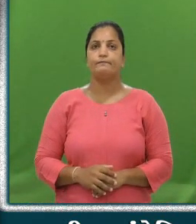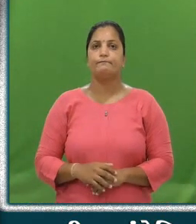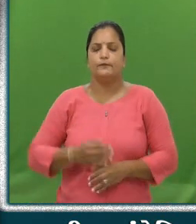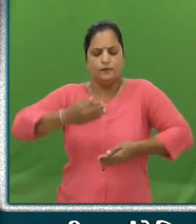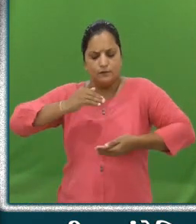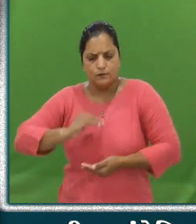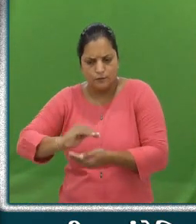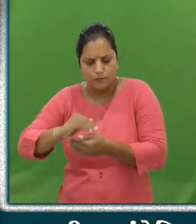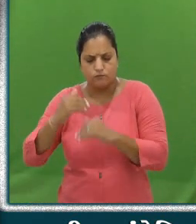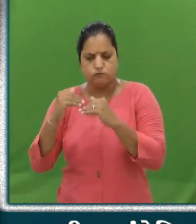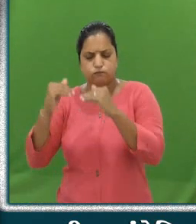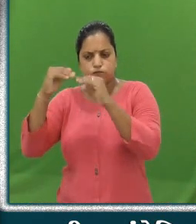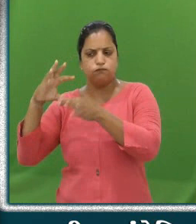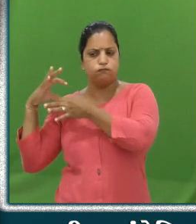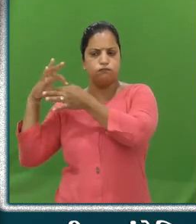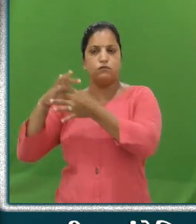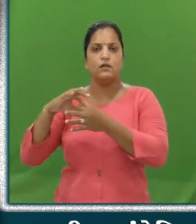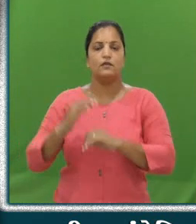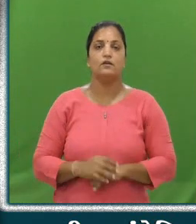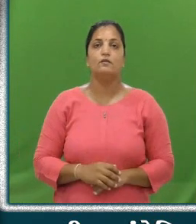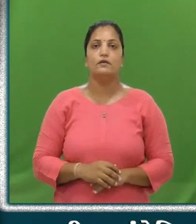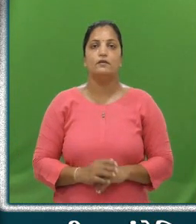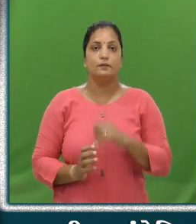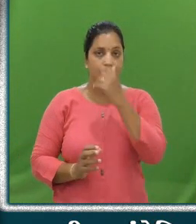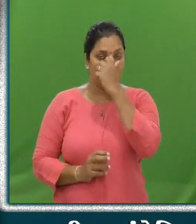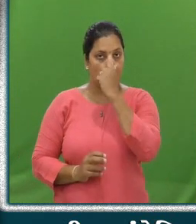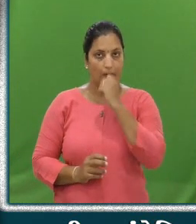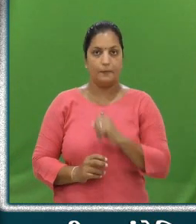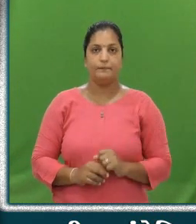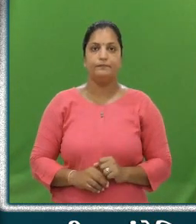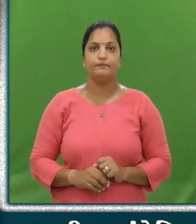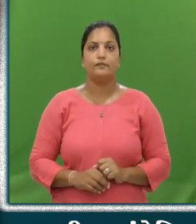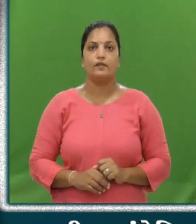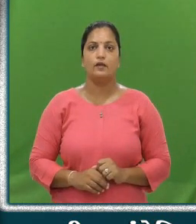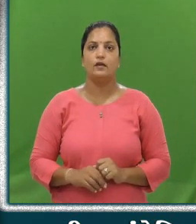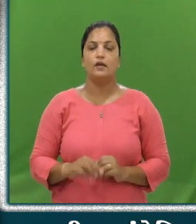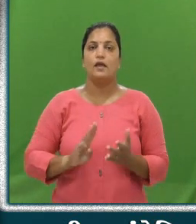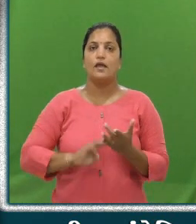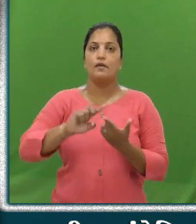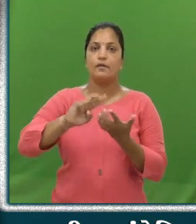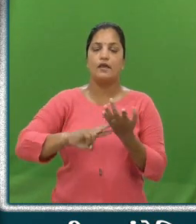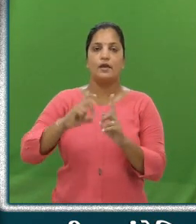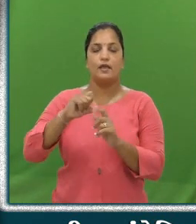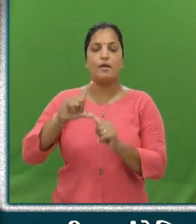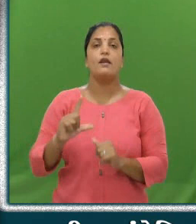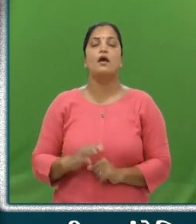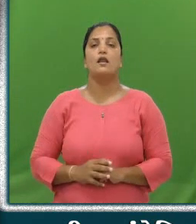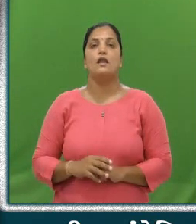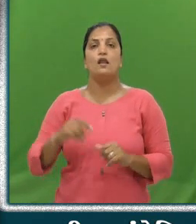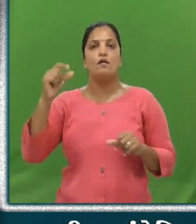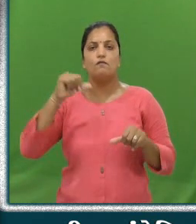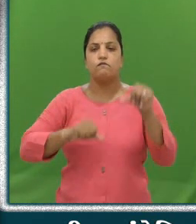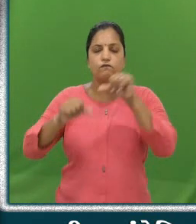આનુવંશિકતા અને ઉદ્વિકાસની અંદર મેન્ડલ નામના જે વૈજ્ઞાનિક હતા ગ્રેગર જ્હોન મેન્ડલ નામના જે વૈજ્ઞાનિક હતા